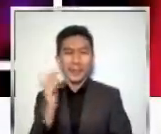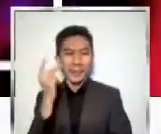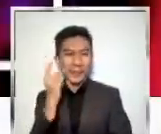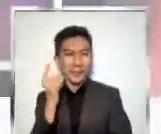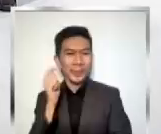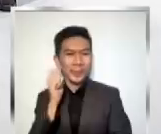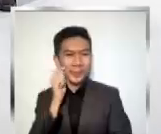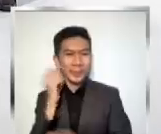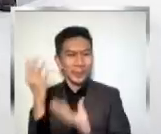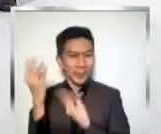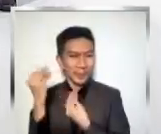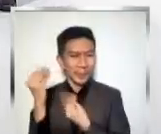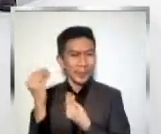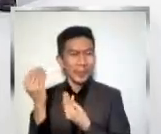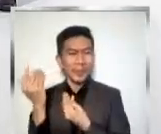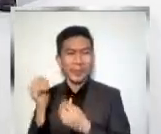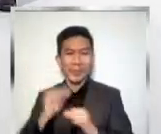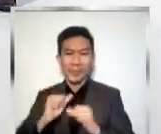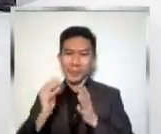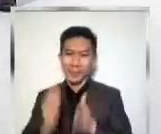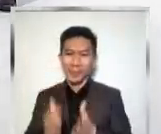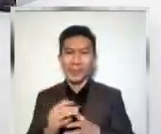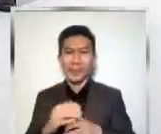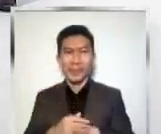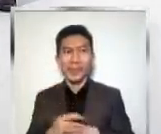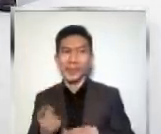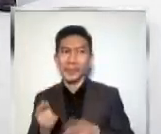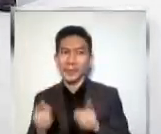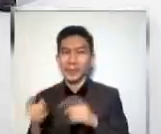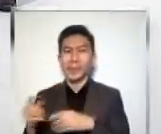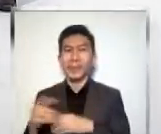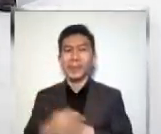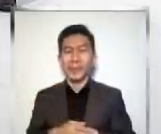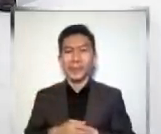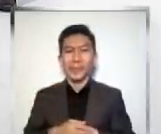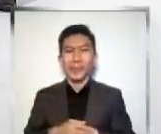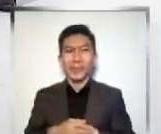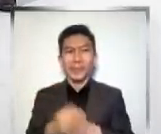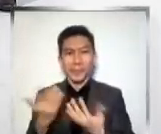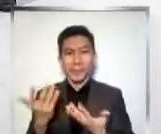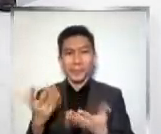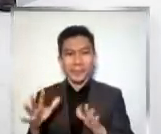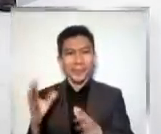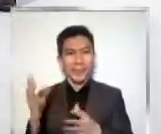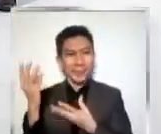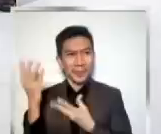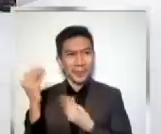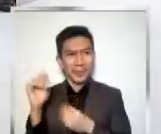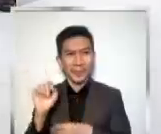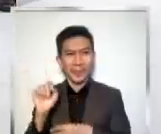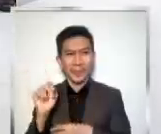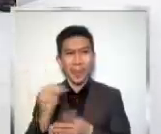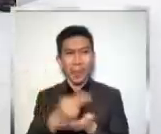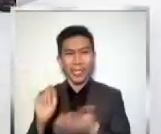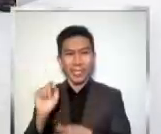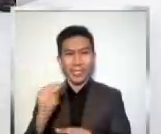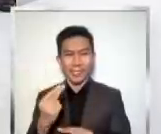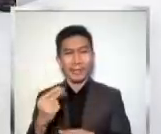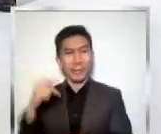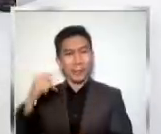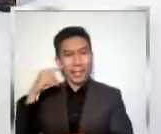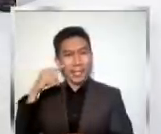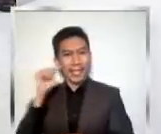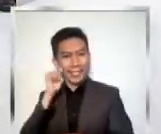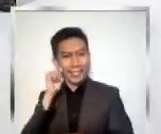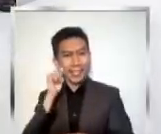Nicks! At yan po ang mga balita ngayong Huwebes Santo. Ako po si PR Canghel. Ako po si Ato Maraulio. Buong